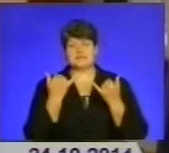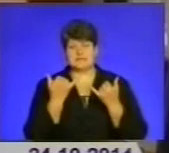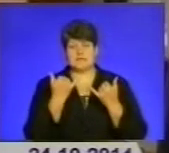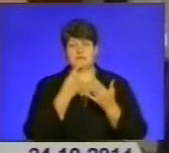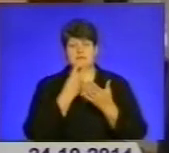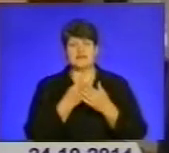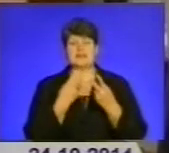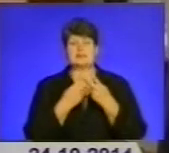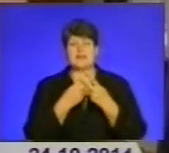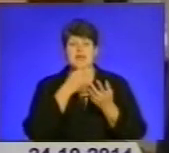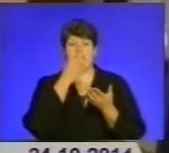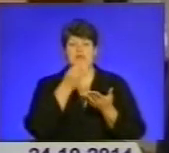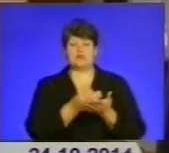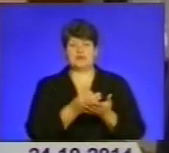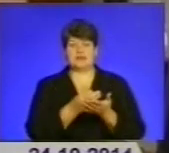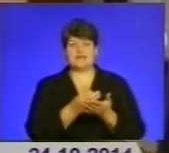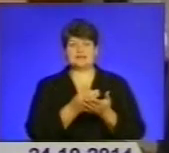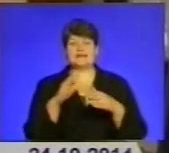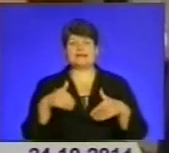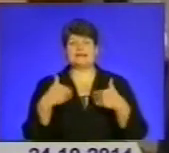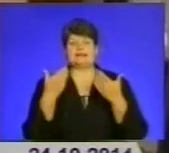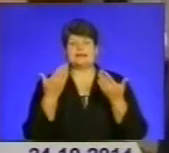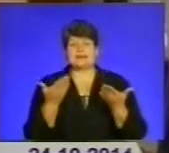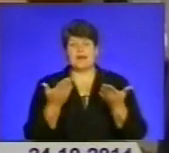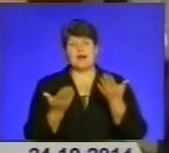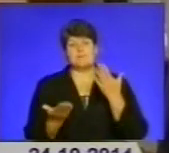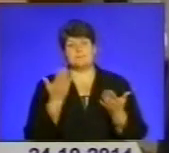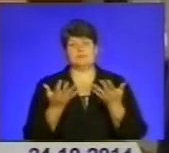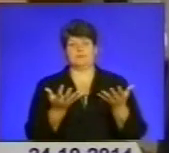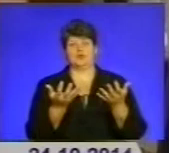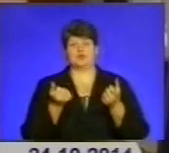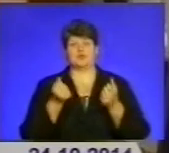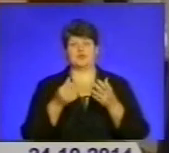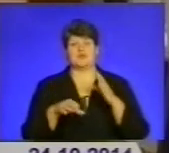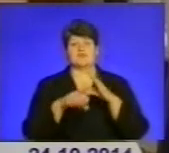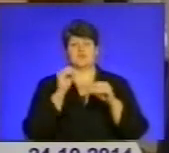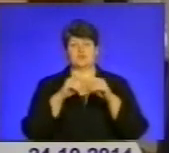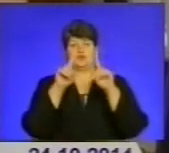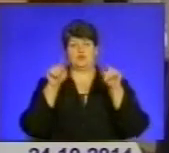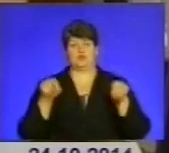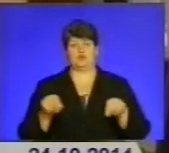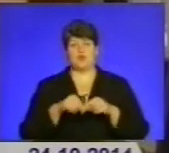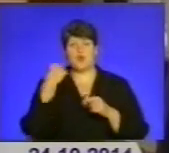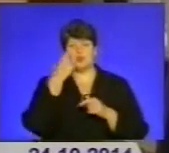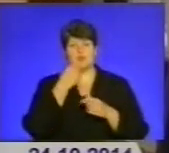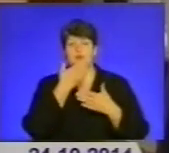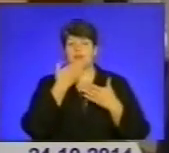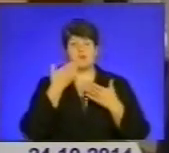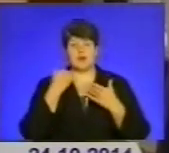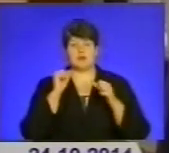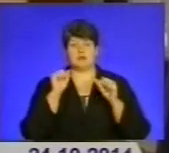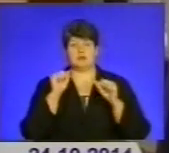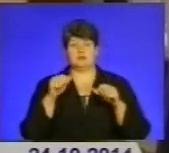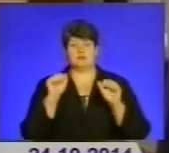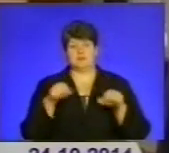передбачається кримінальна відповідальність за надання чи отримання виборчого бюлетеню особою, яка не має права його надавати.